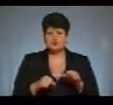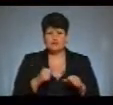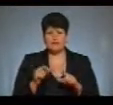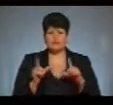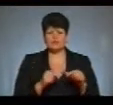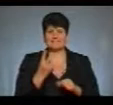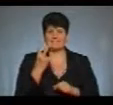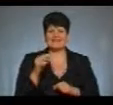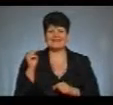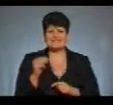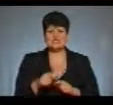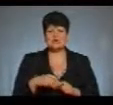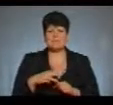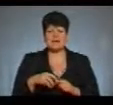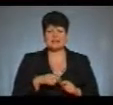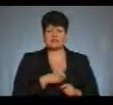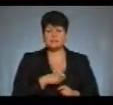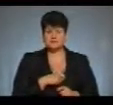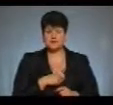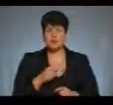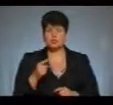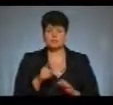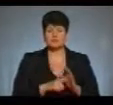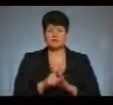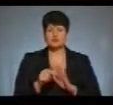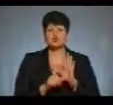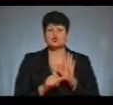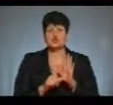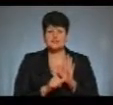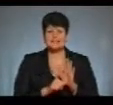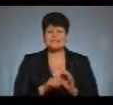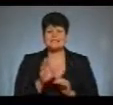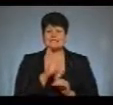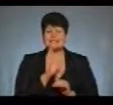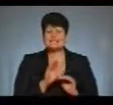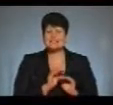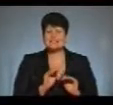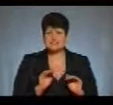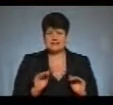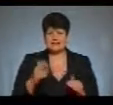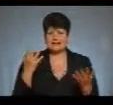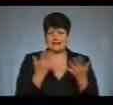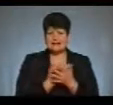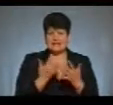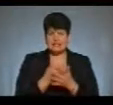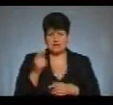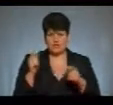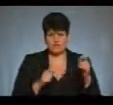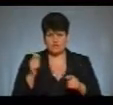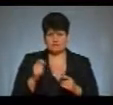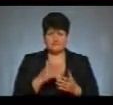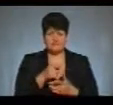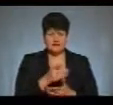2000 метрів. У Тернополі стартував 6-й Children Kino Fest. Він відбувається у 27 містах